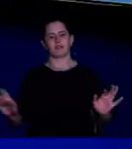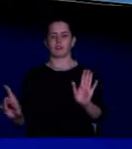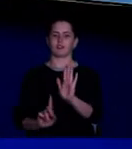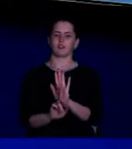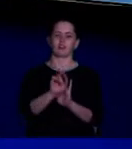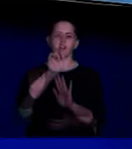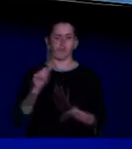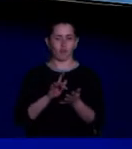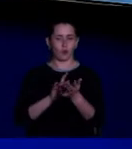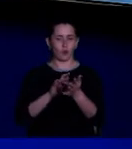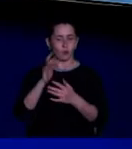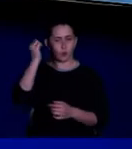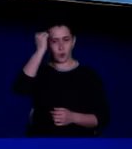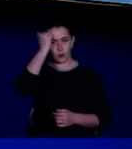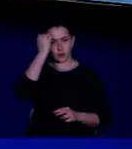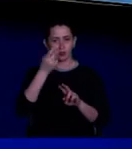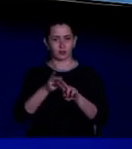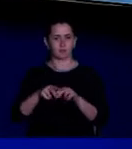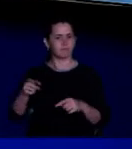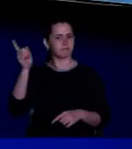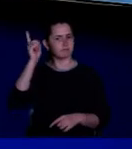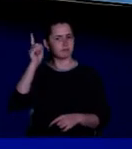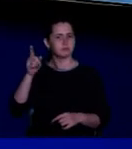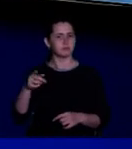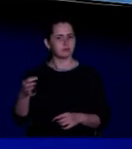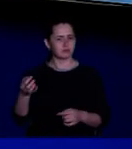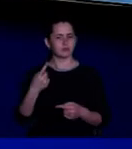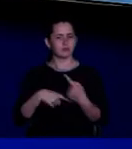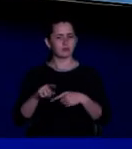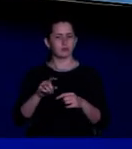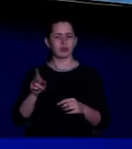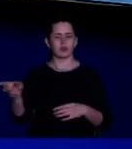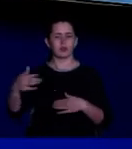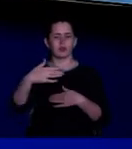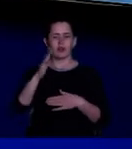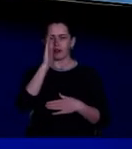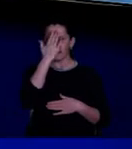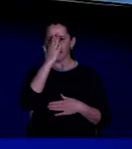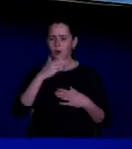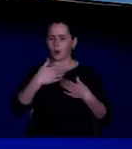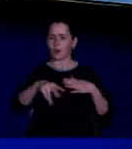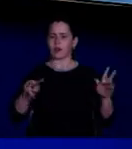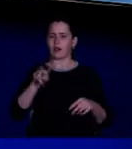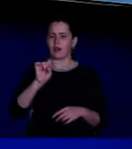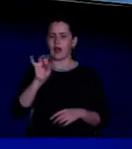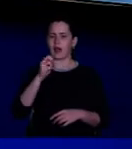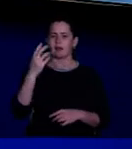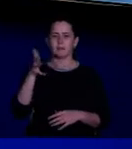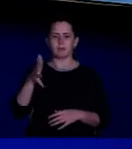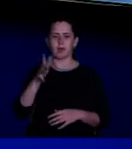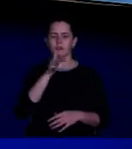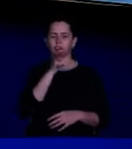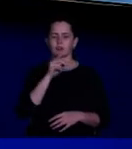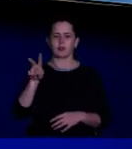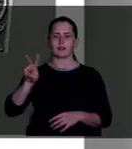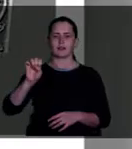В музее най тот именит. Из прочного стекла ларец 5000 лет